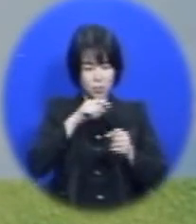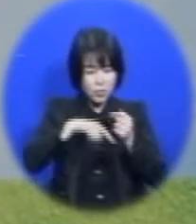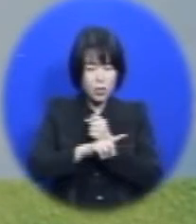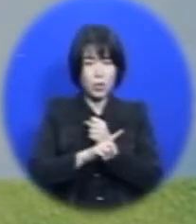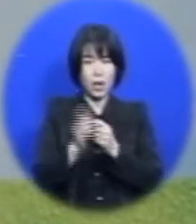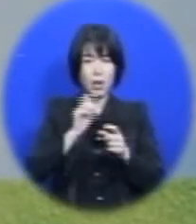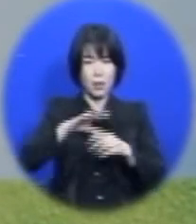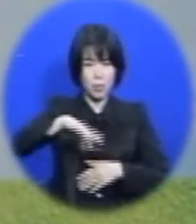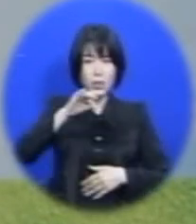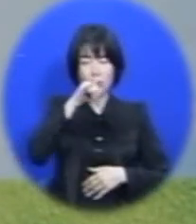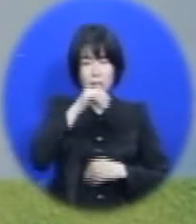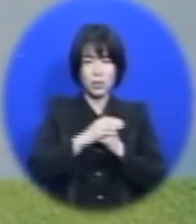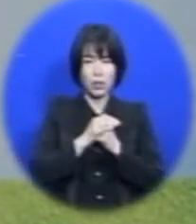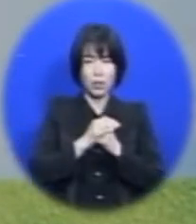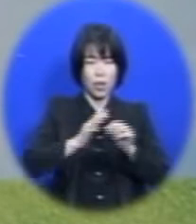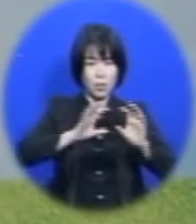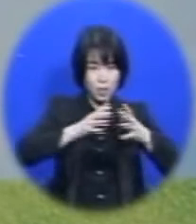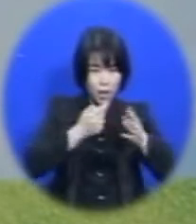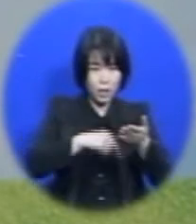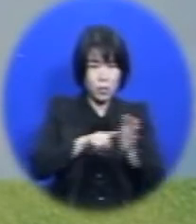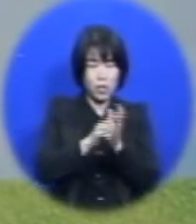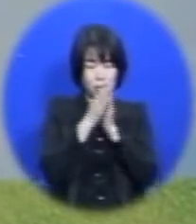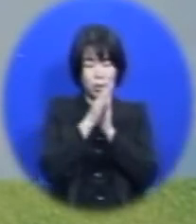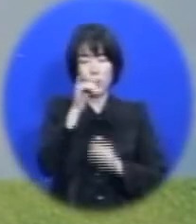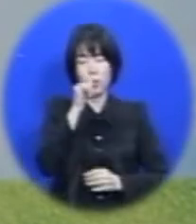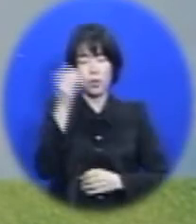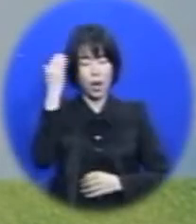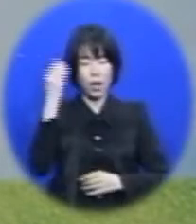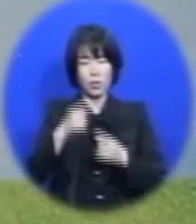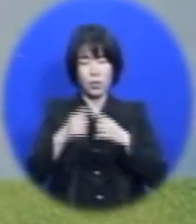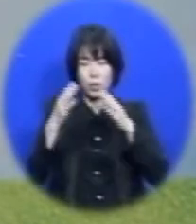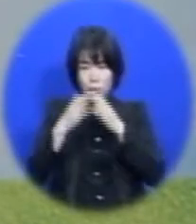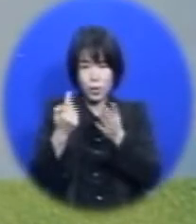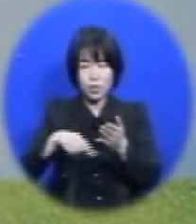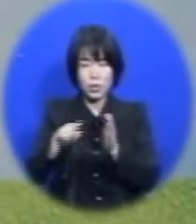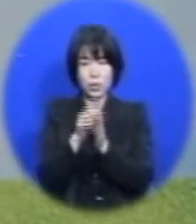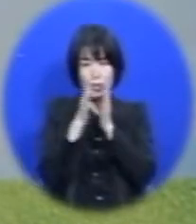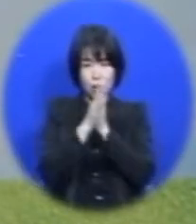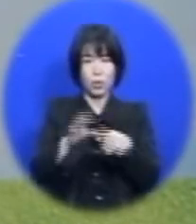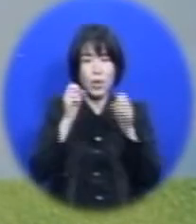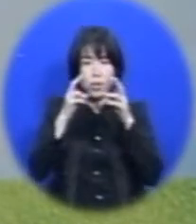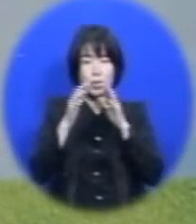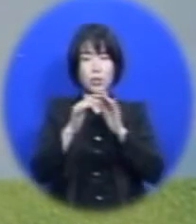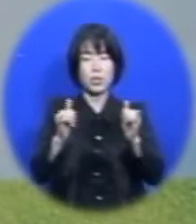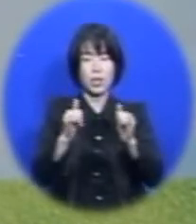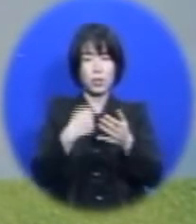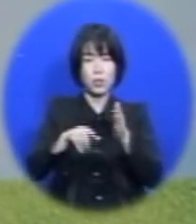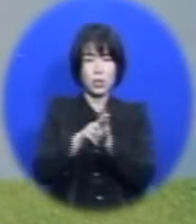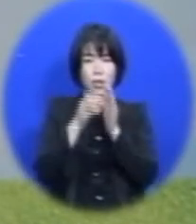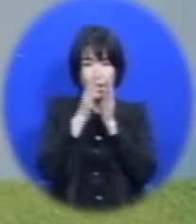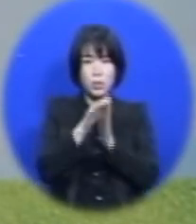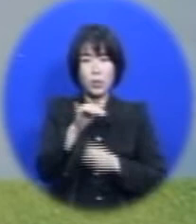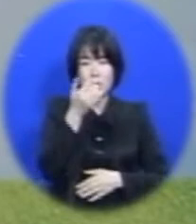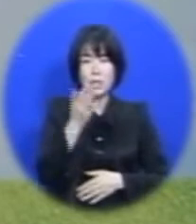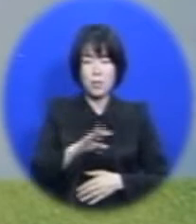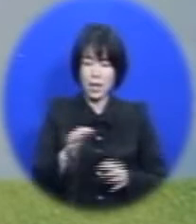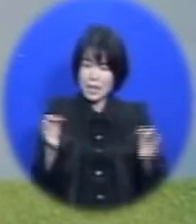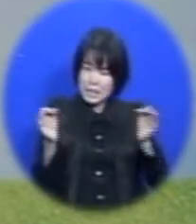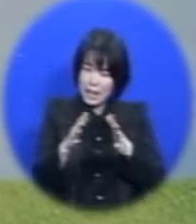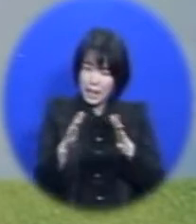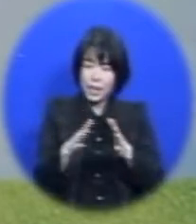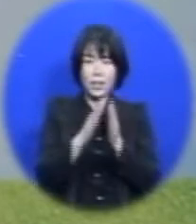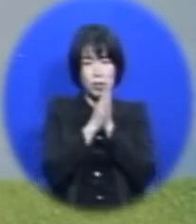위해서도 기도한 적도 있고, 그리고 한국 교회를 위해서 기도한 적도 있고, 선교사님을 위해서 기도한 적도 있지만 그렇게 잠깐